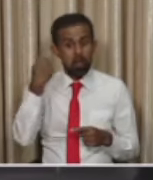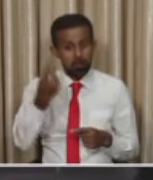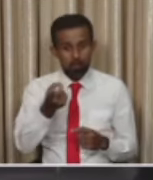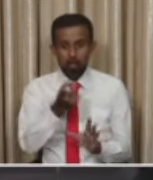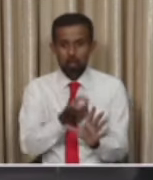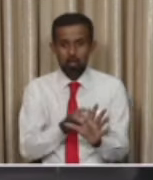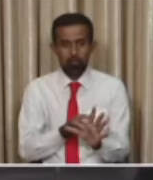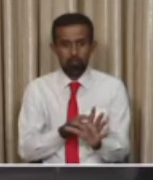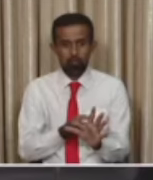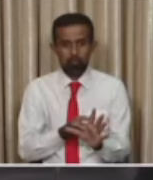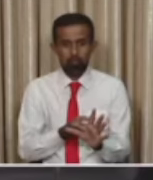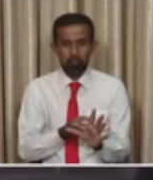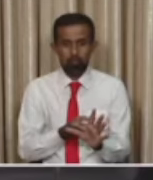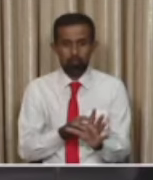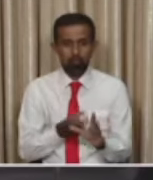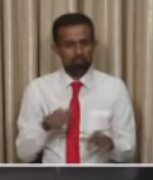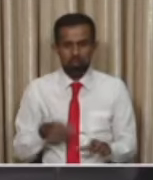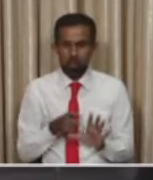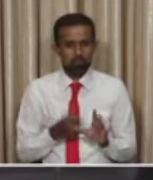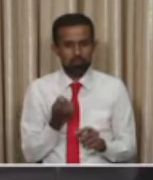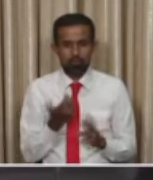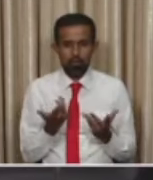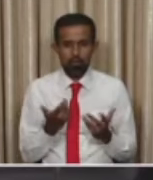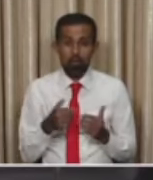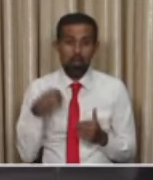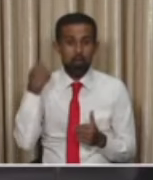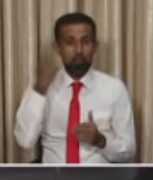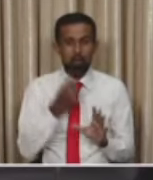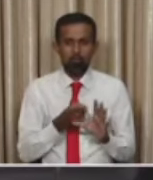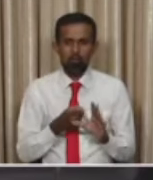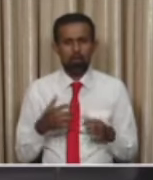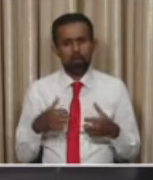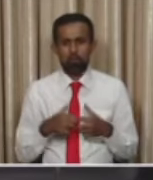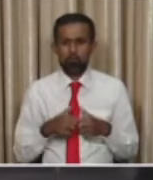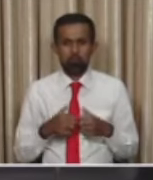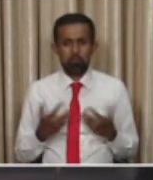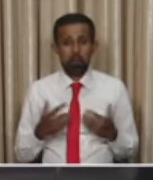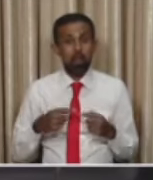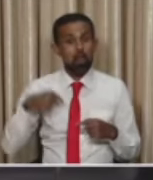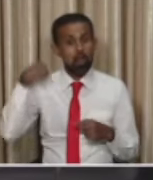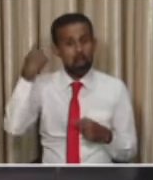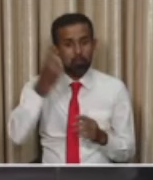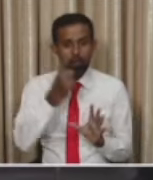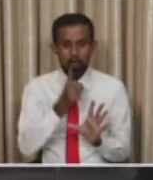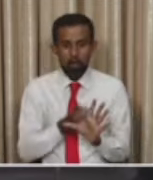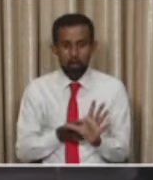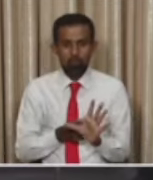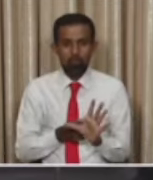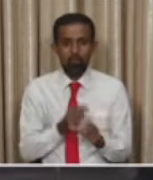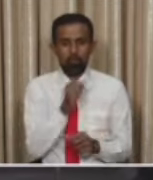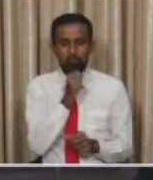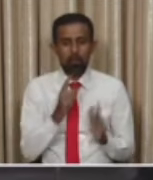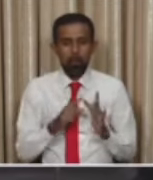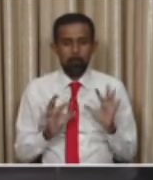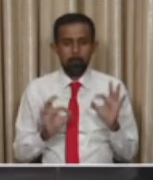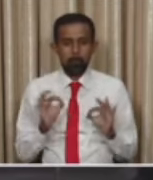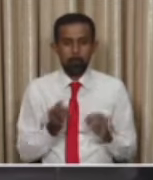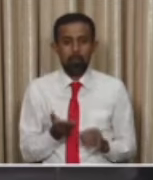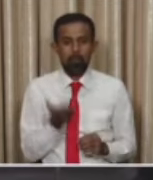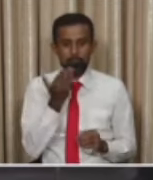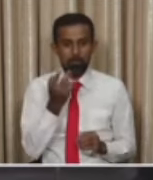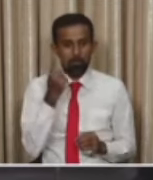මේ අවුරුද්දේ මූල්‍ය ප්‍රතිපාදන නැහැ, වැඩි කරන්නම් කියලා. හරි, අපි කමක් නැහැ. ලබන අවුරුද්දේ හරි කමක් නැහැ. වැඩිහිටි පොලිය වැඩි කරනවා නම් වැඩිහිටියෝ